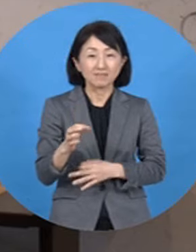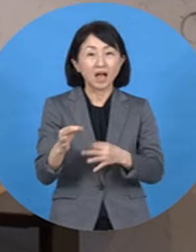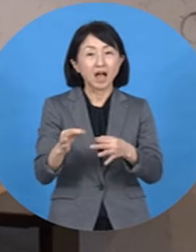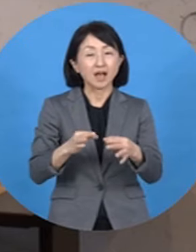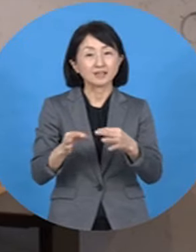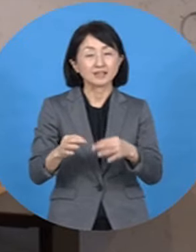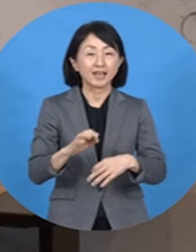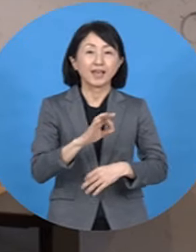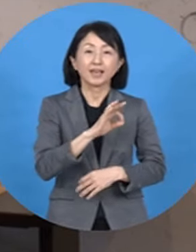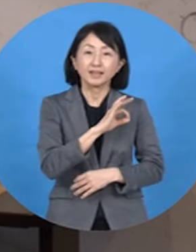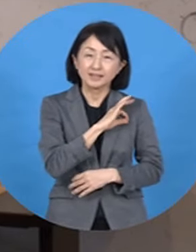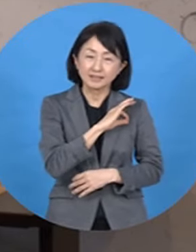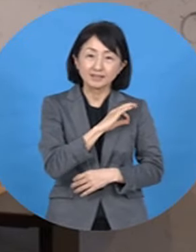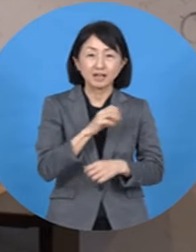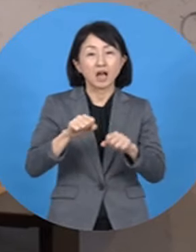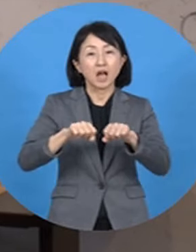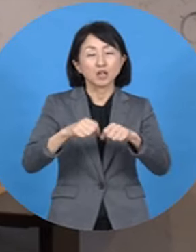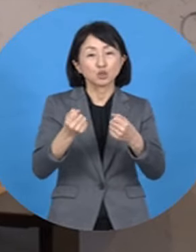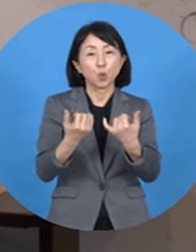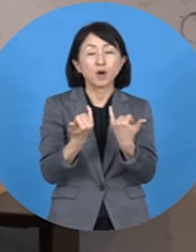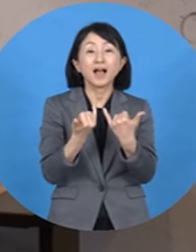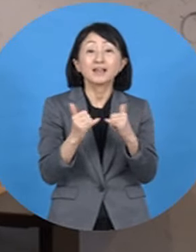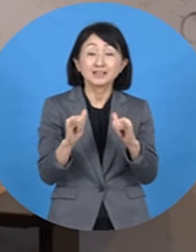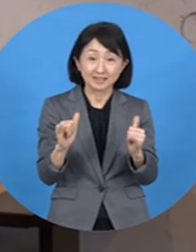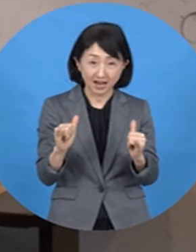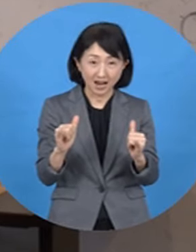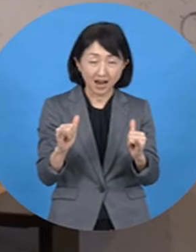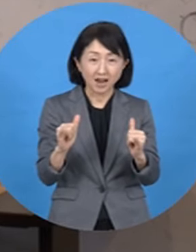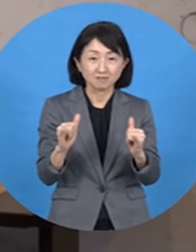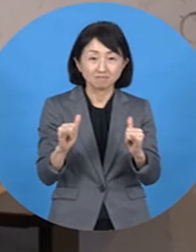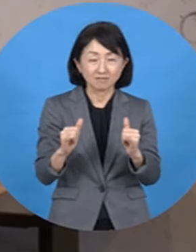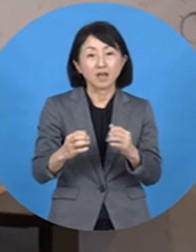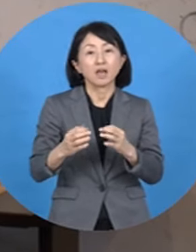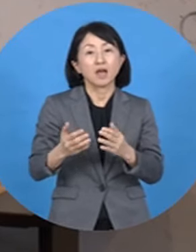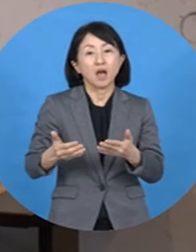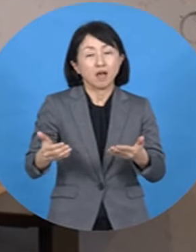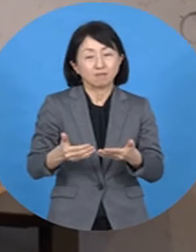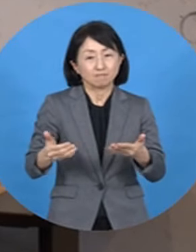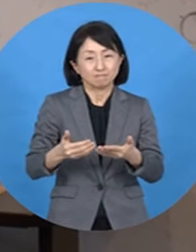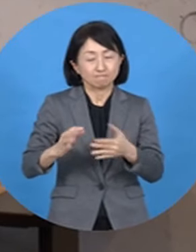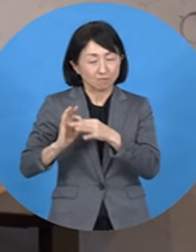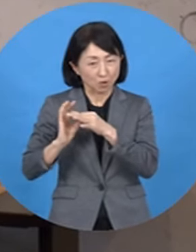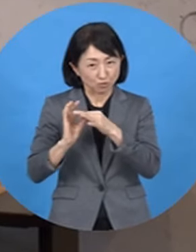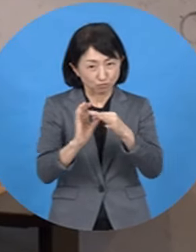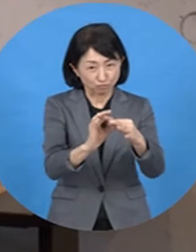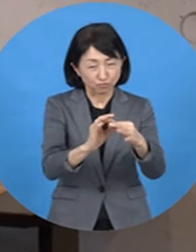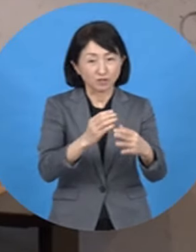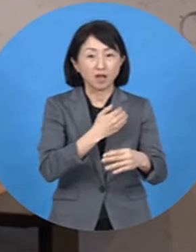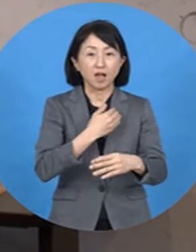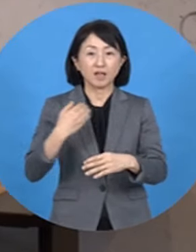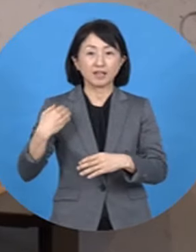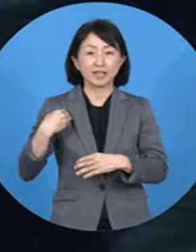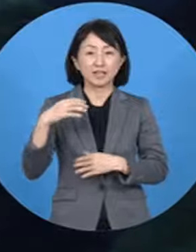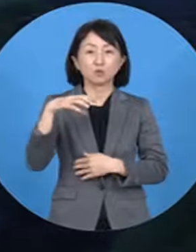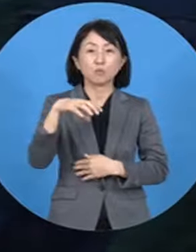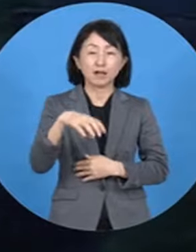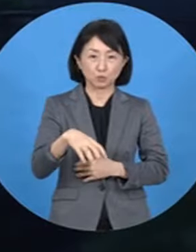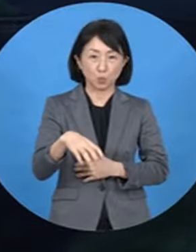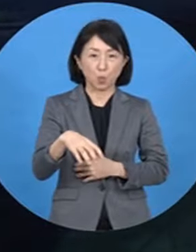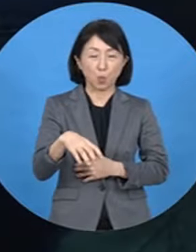害のある方が就労継続できるような施設になっております。 そういった施設だったんですね、 は